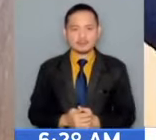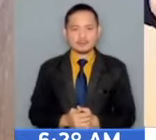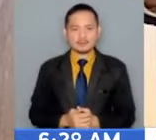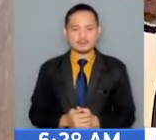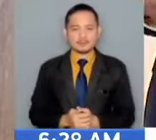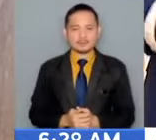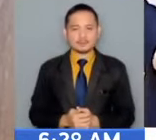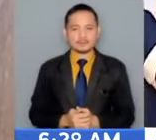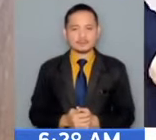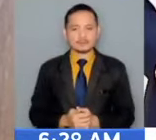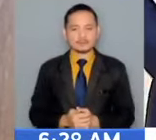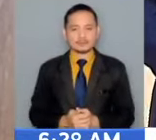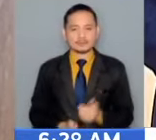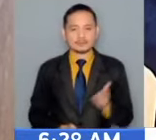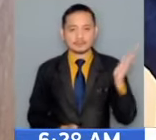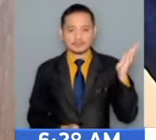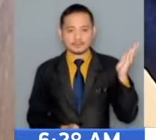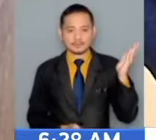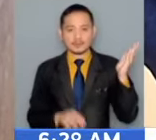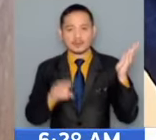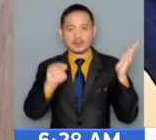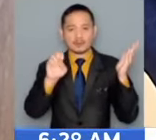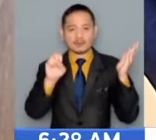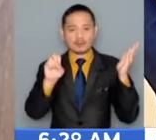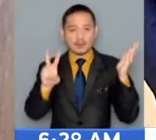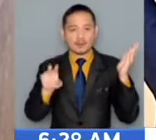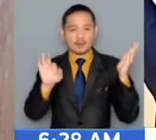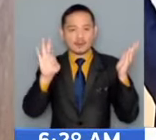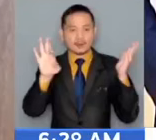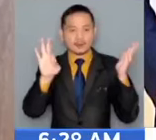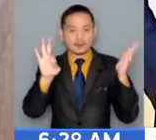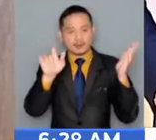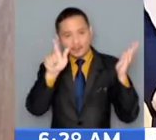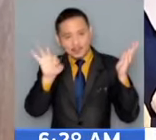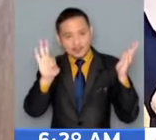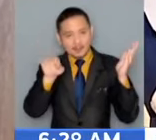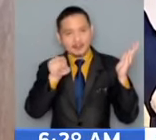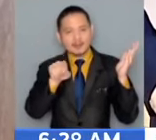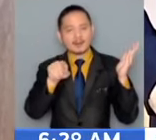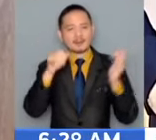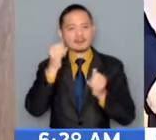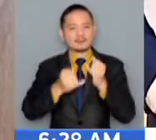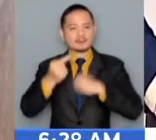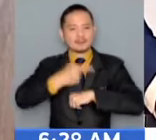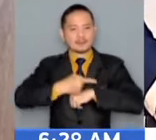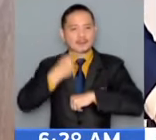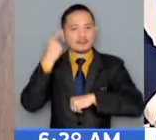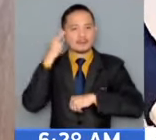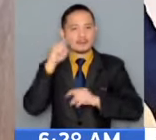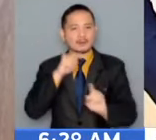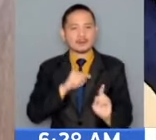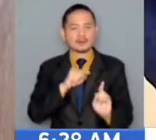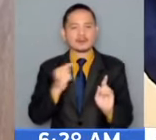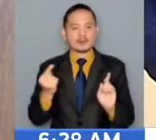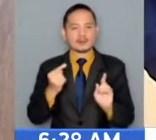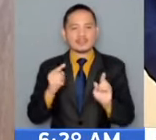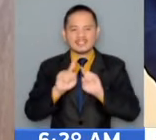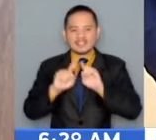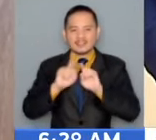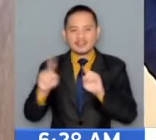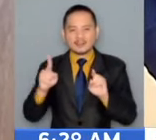At bago natin makalimutan, sa November 29 ang huling araw para maghain ng mga kandidato ng Statements of Contributions